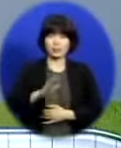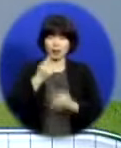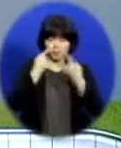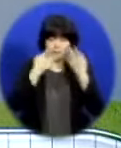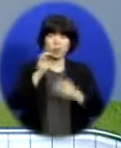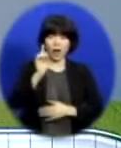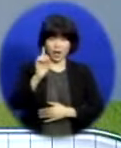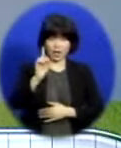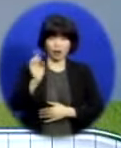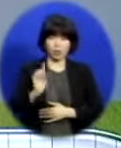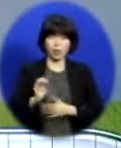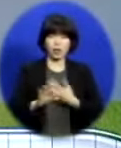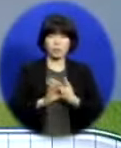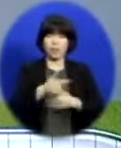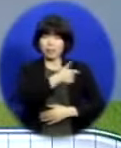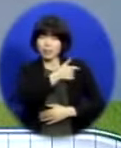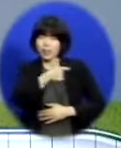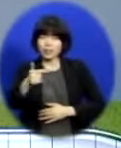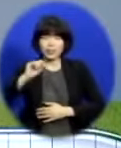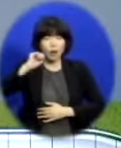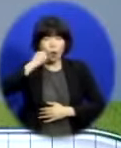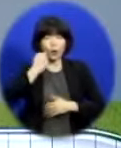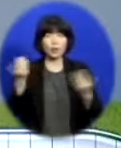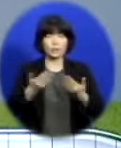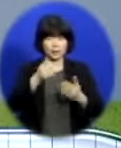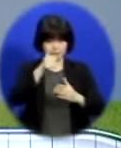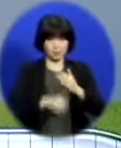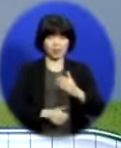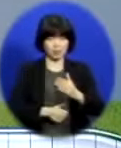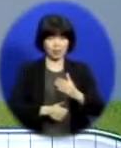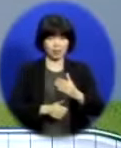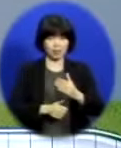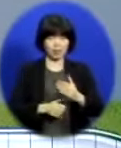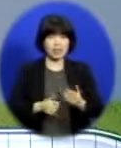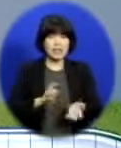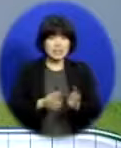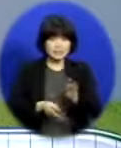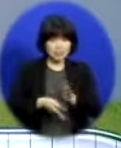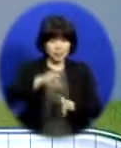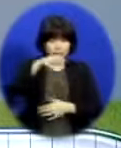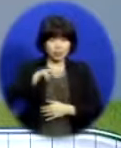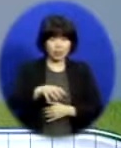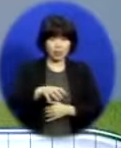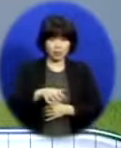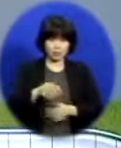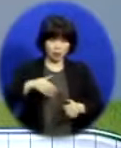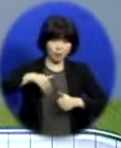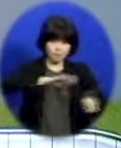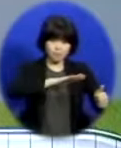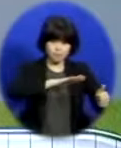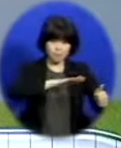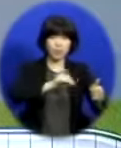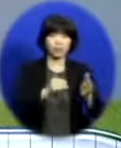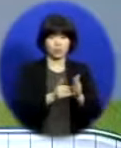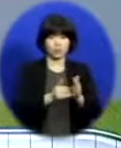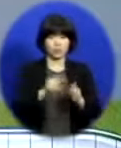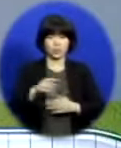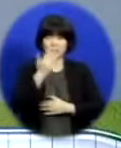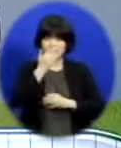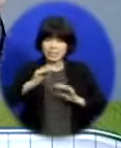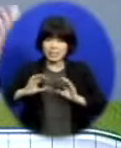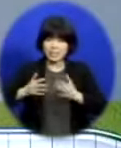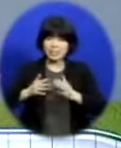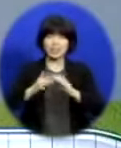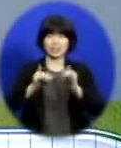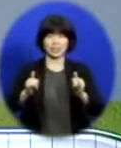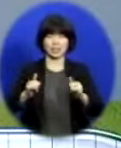것은 대단히 어려운 일에 빠졌다는 것입니다 예루살렘에서 쫓겨났는데 이스라엘 민족이